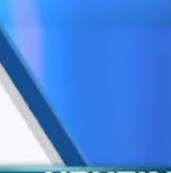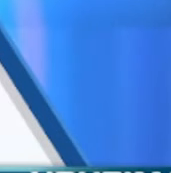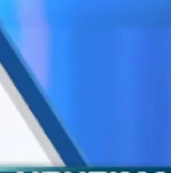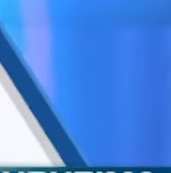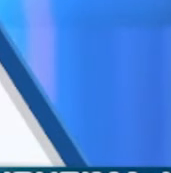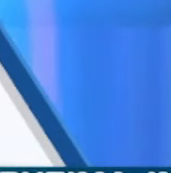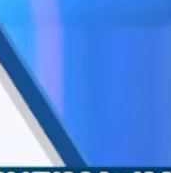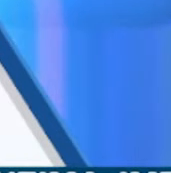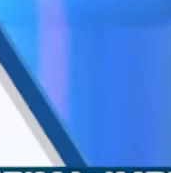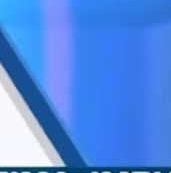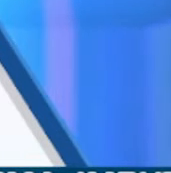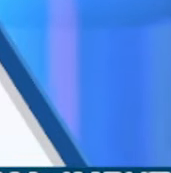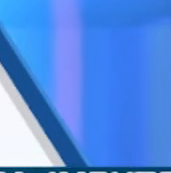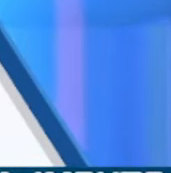yuje